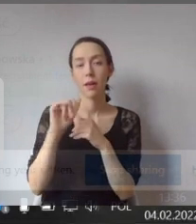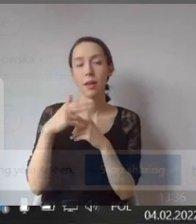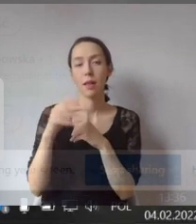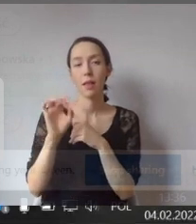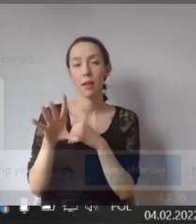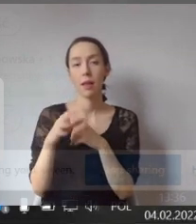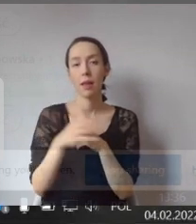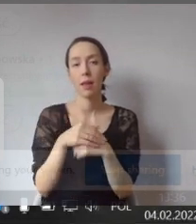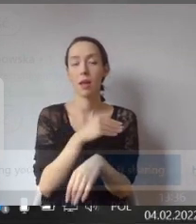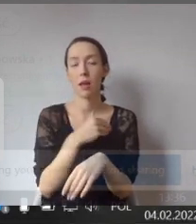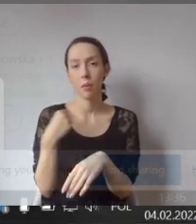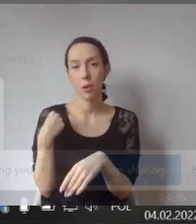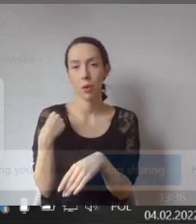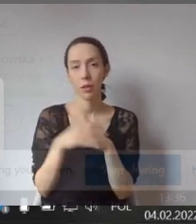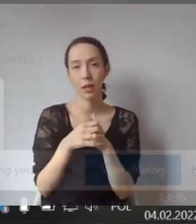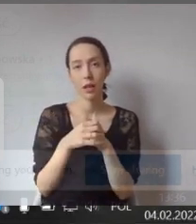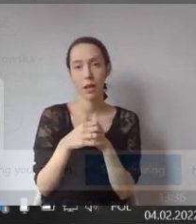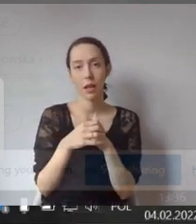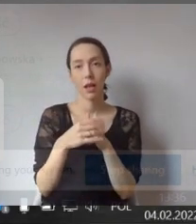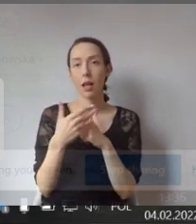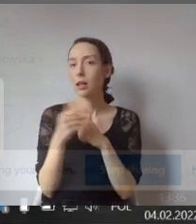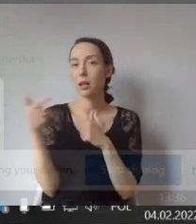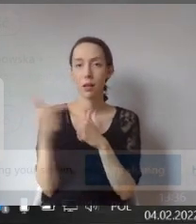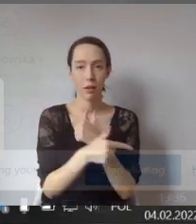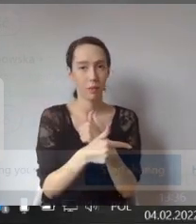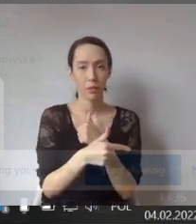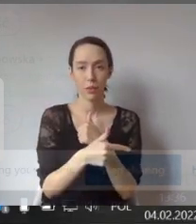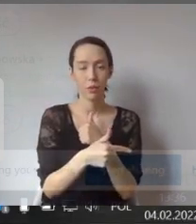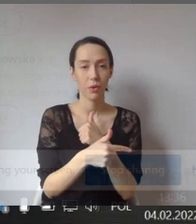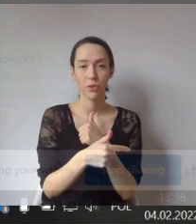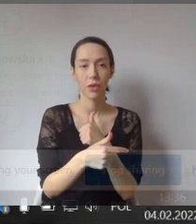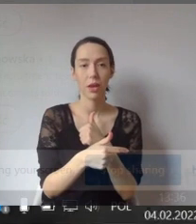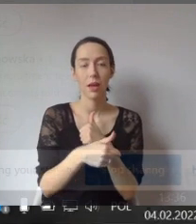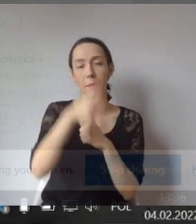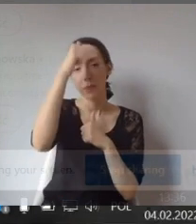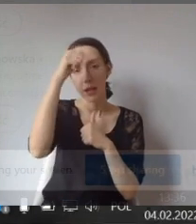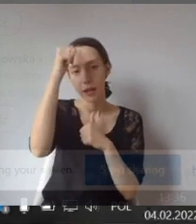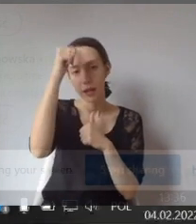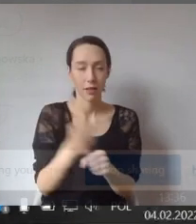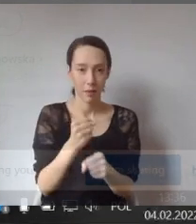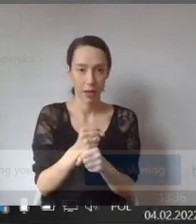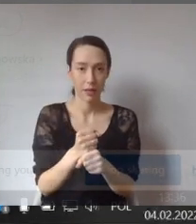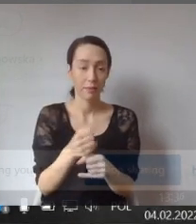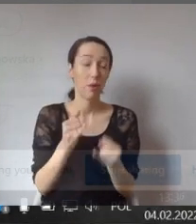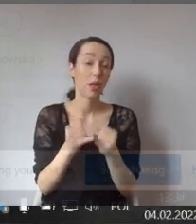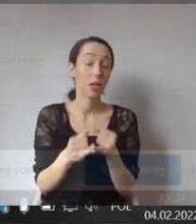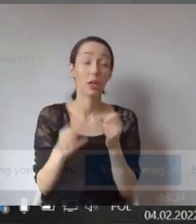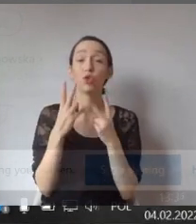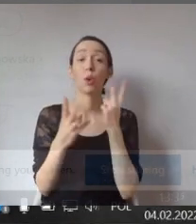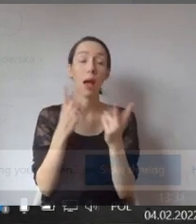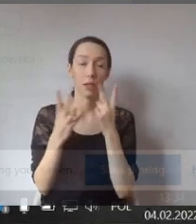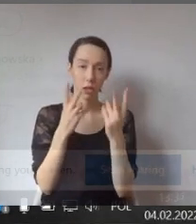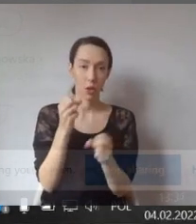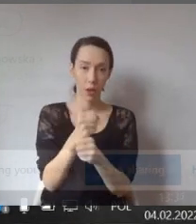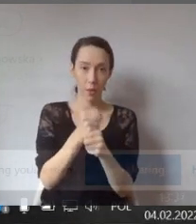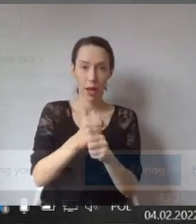Natomiast nie musi być tutaj nazwa stanowiska, które zajmujecie. Jeżeli dopiero szukacie pracy, to możecie